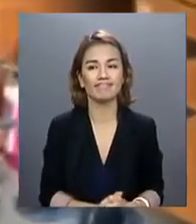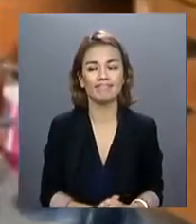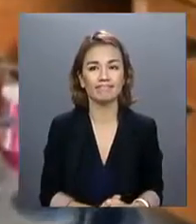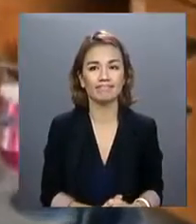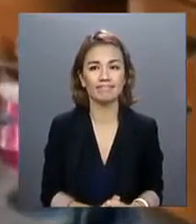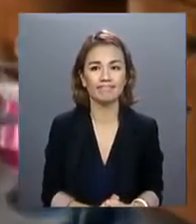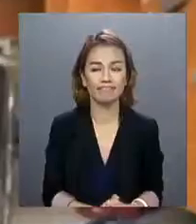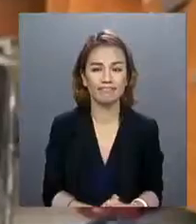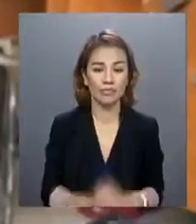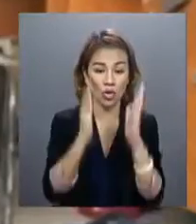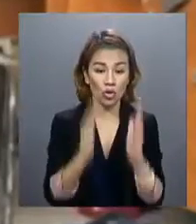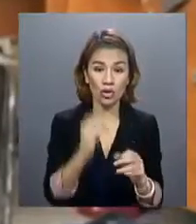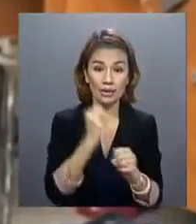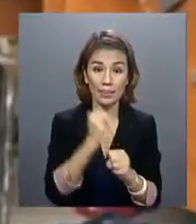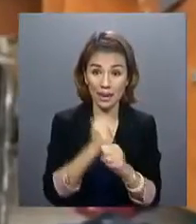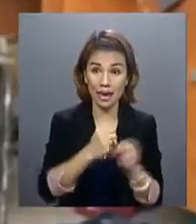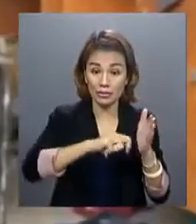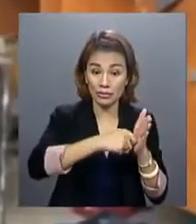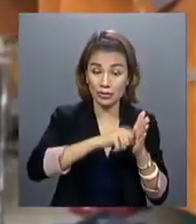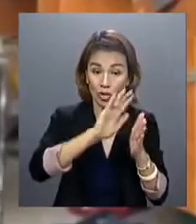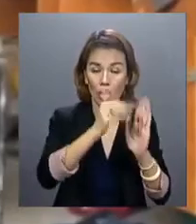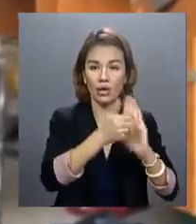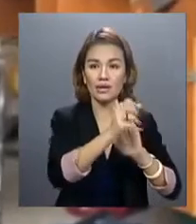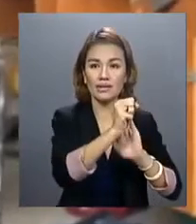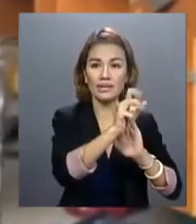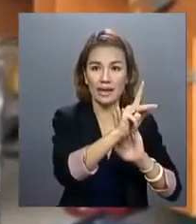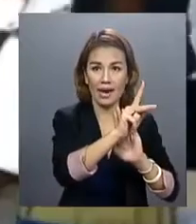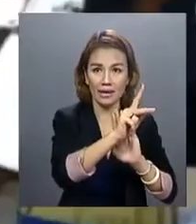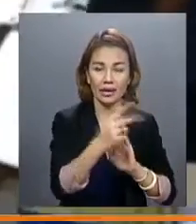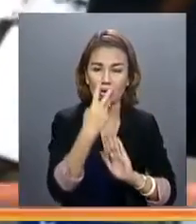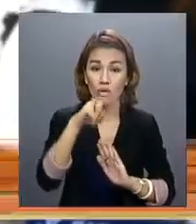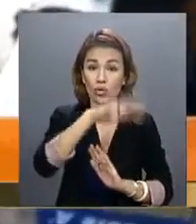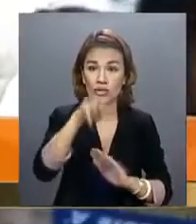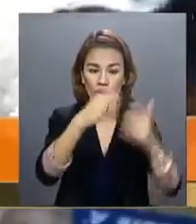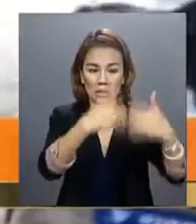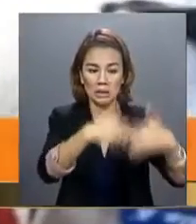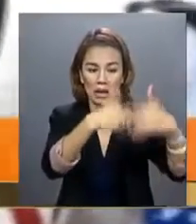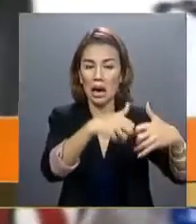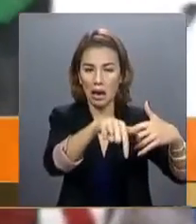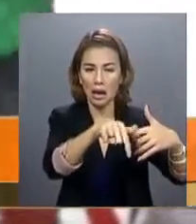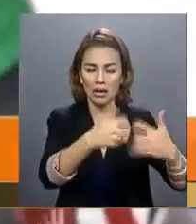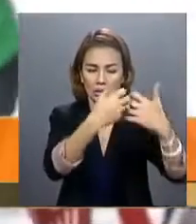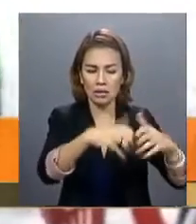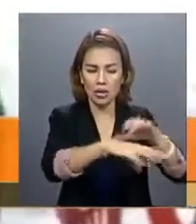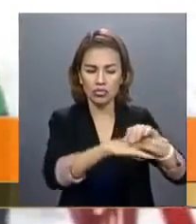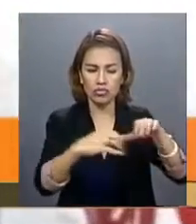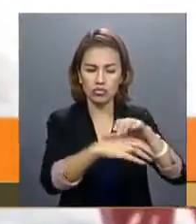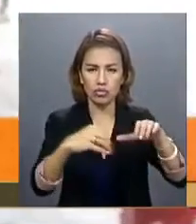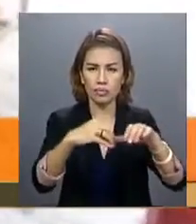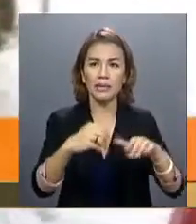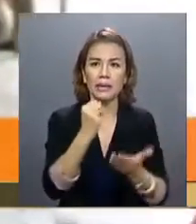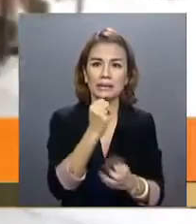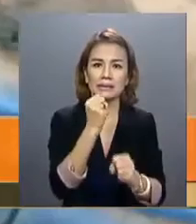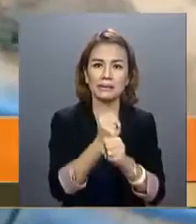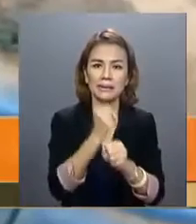ด้านเจ้าหน้าที่กองช่างเทศบาลเมืองศรีสะเกษนะครับตรวจสอบสภาพเครื่องสูบน้ำก่อนที่จะติดตั้งตามจุดเสี่ยงน้ำท่วมซ้ำซากใน